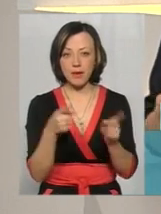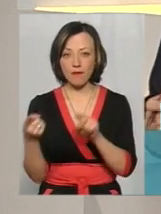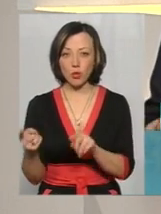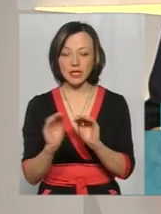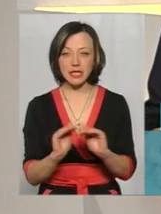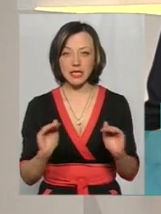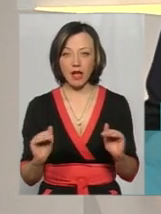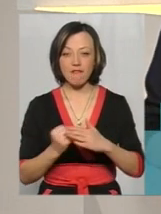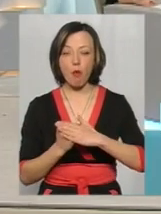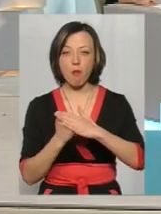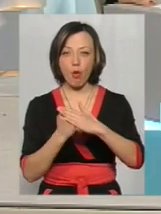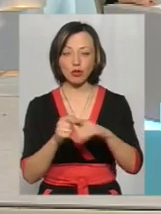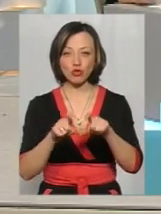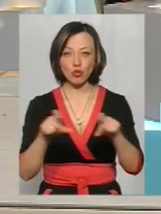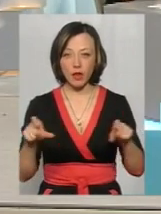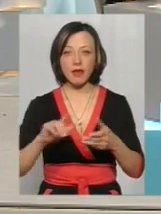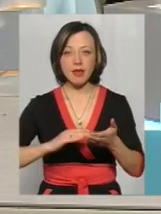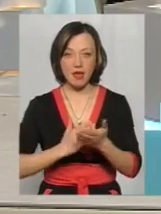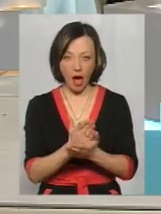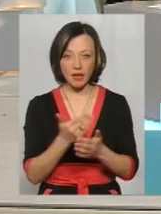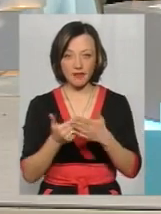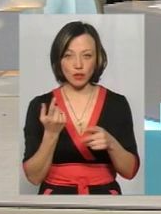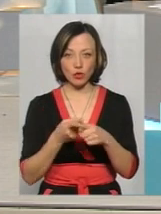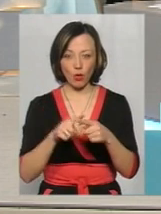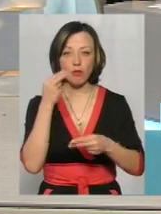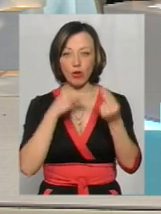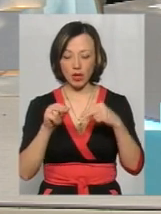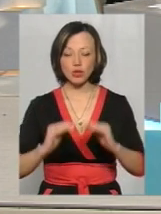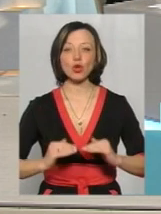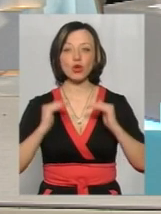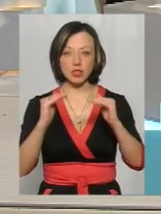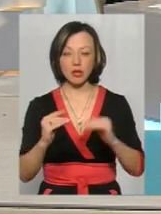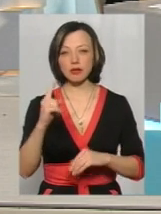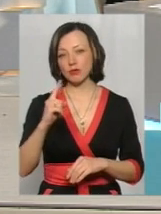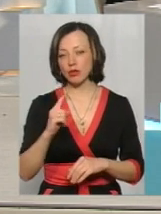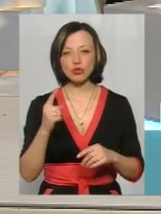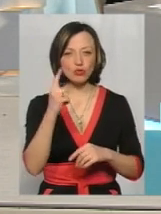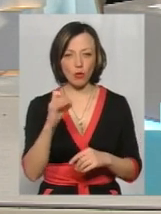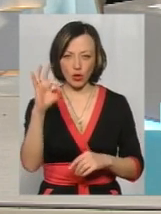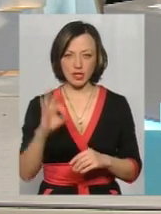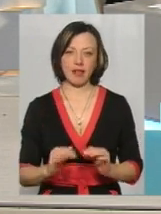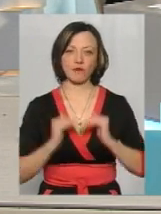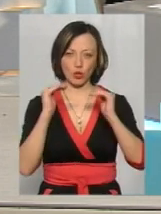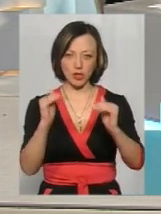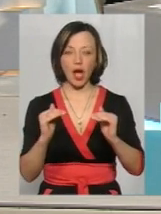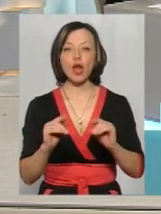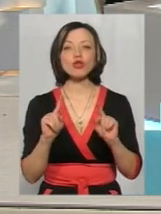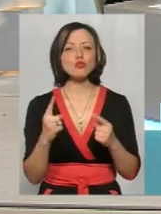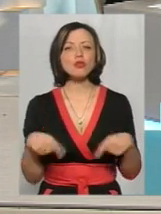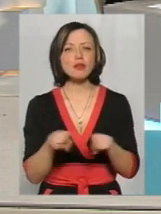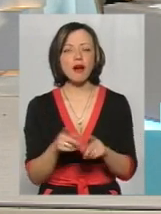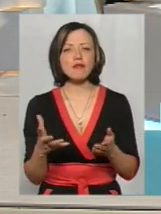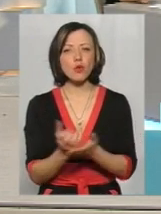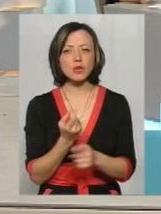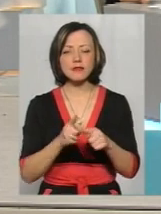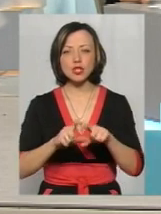в опорні школи, то якість від того покращиться. Зросте, однозначно зросте. Чому так виходить, що в цих